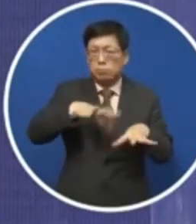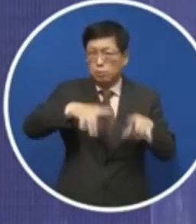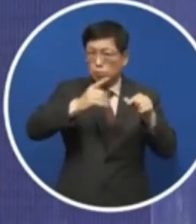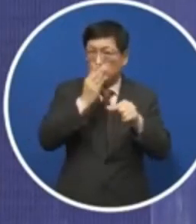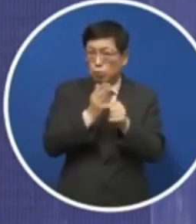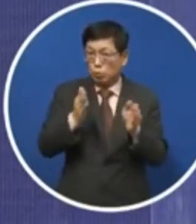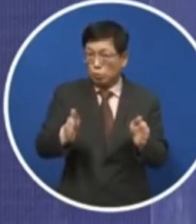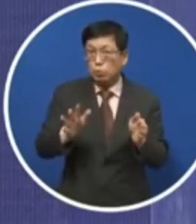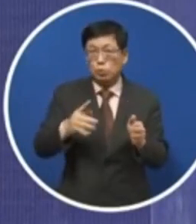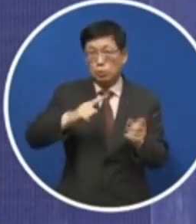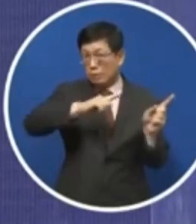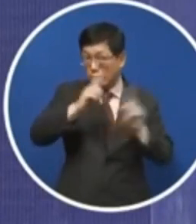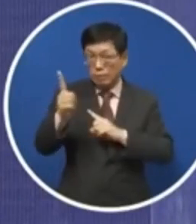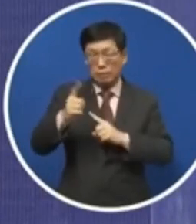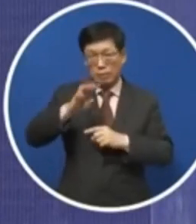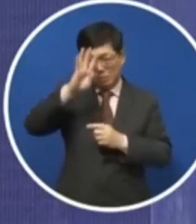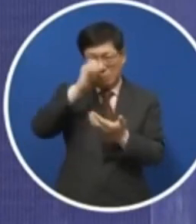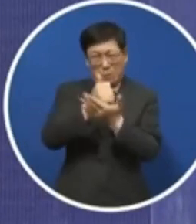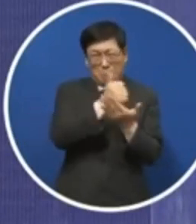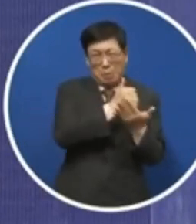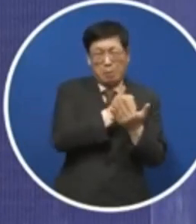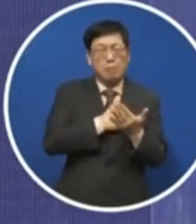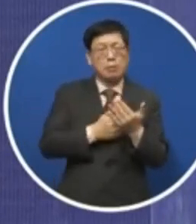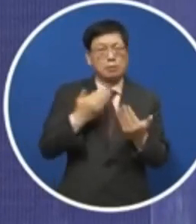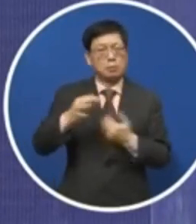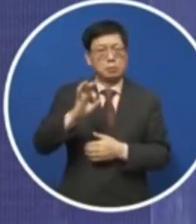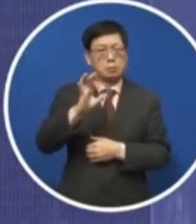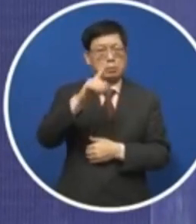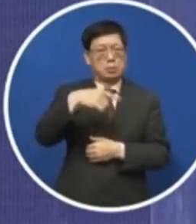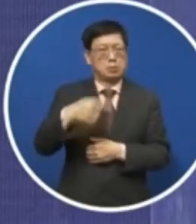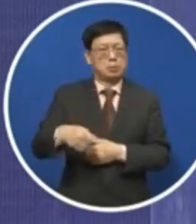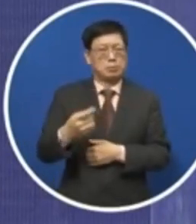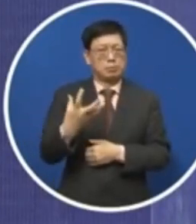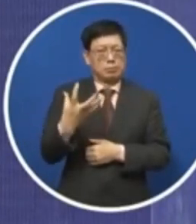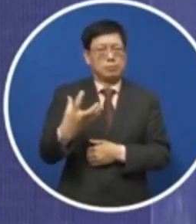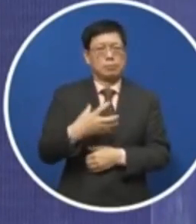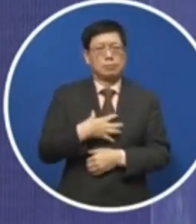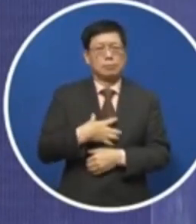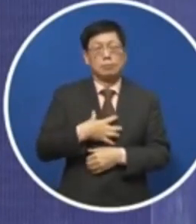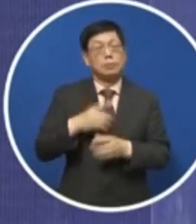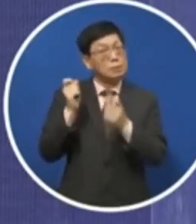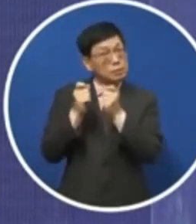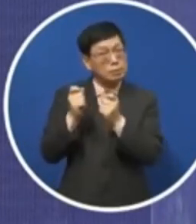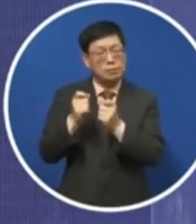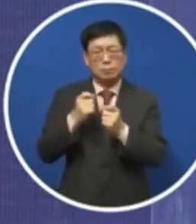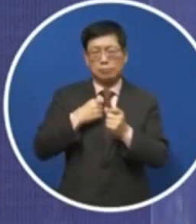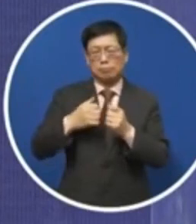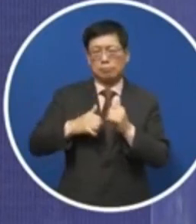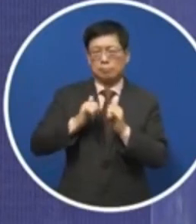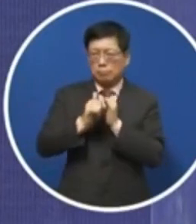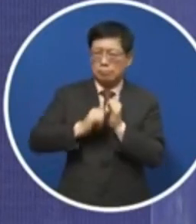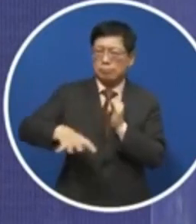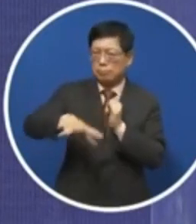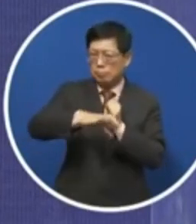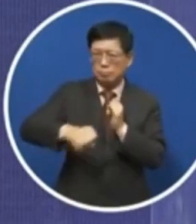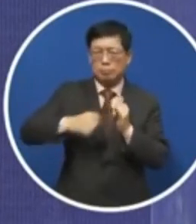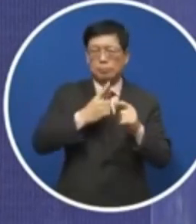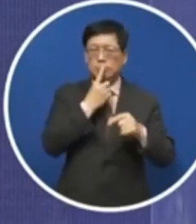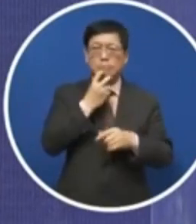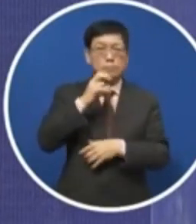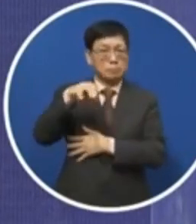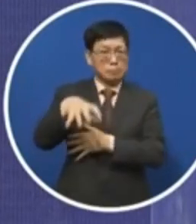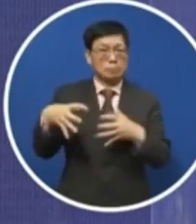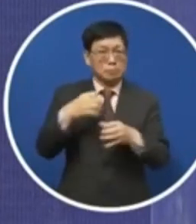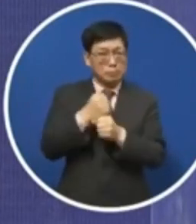候，曾经一天的确诊人数高达500人之多啊。那近期在国人同胞跟中央地方的合作底